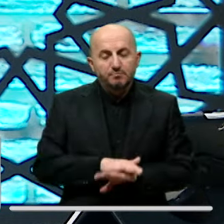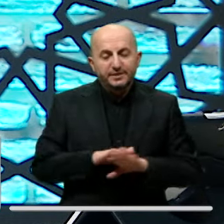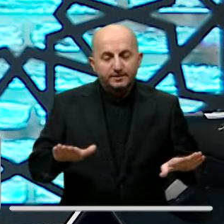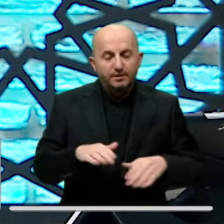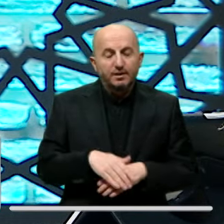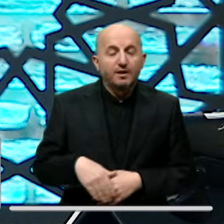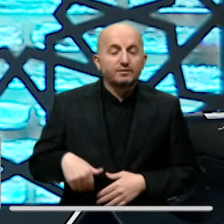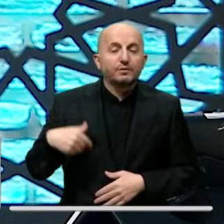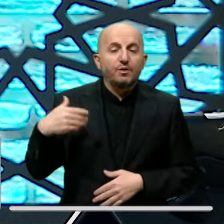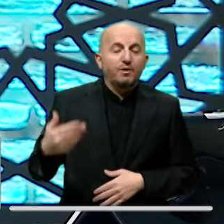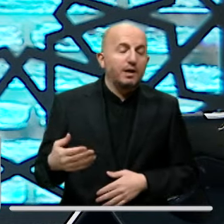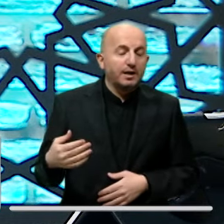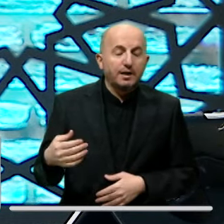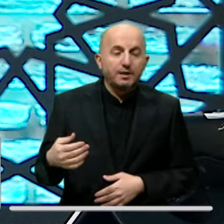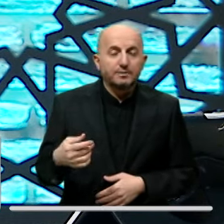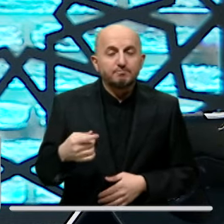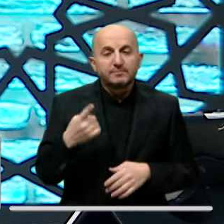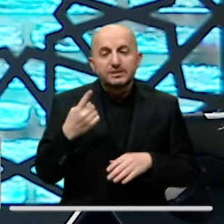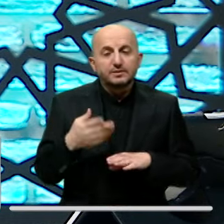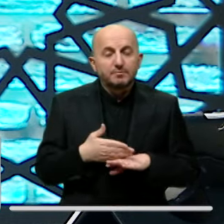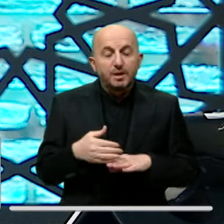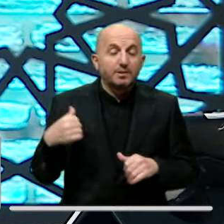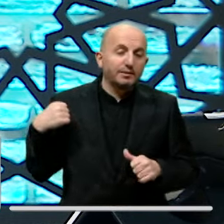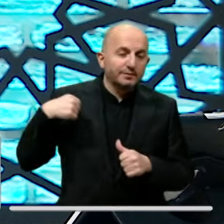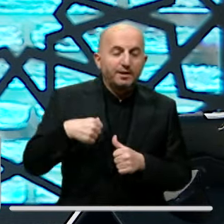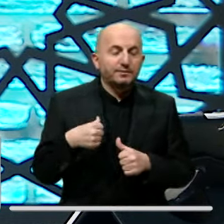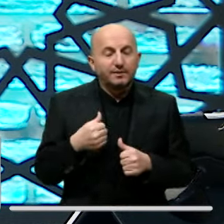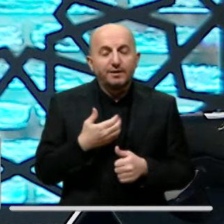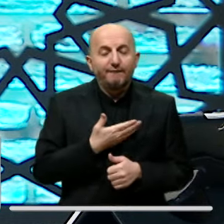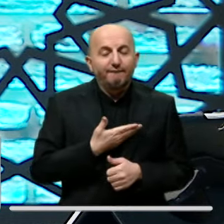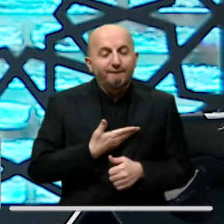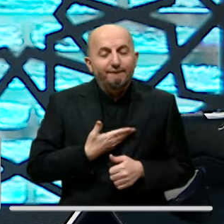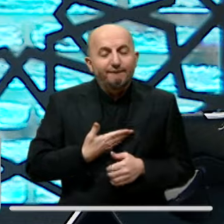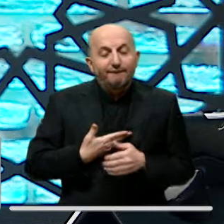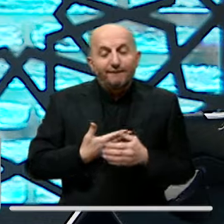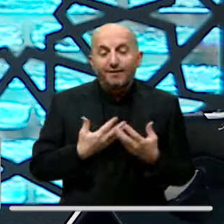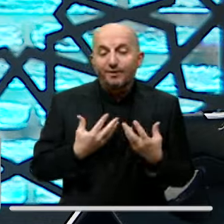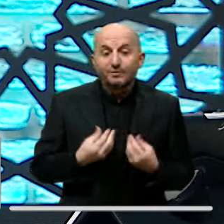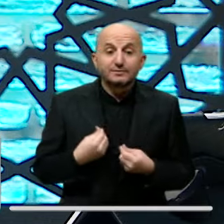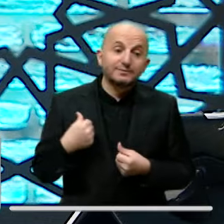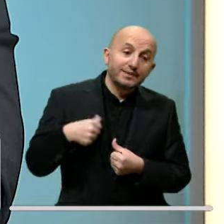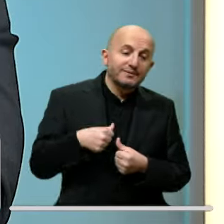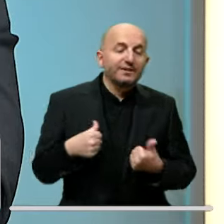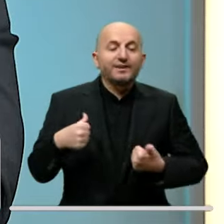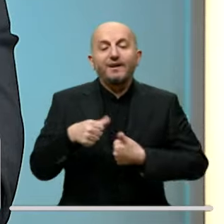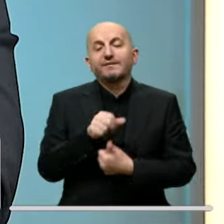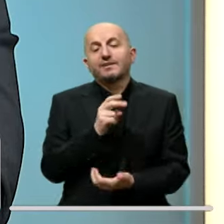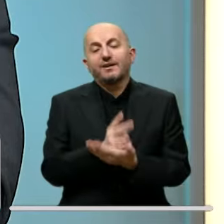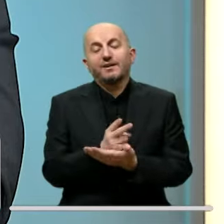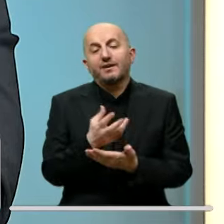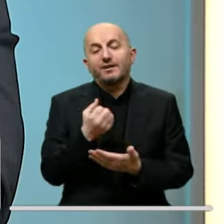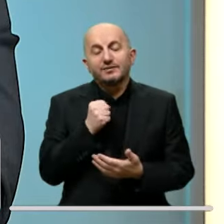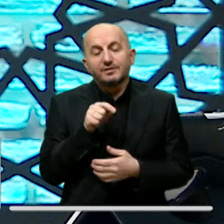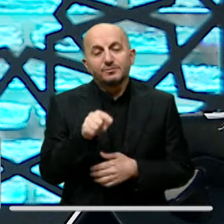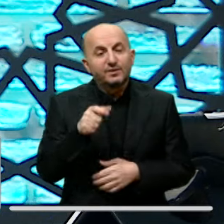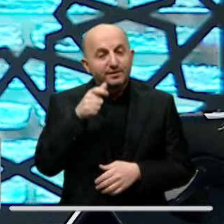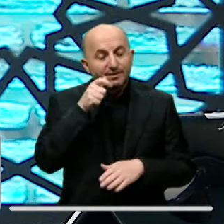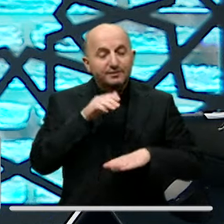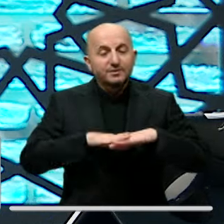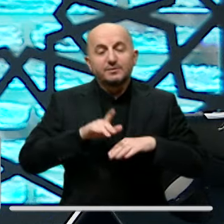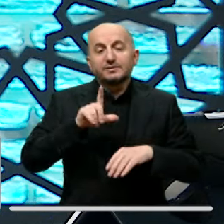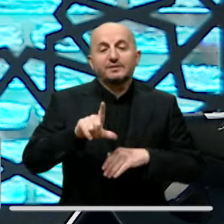evlilikleri, fakat sonradan bir sebeple tekrar aralarında bir muhabbet oluştu. Yeniden evlilik kararı aldılar. Bunda dikkat